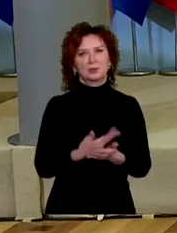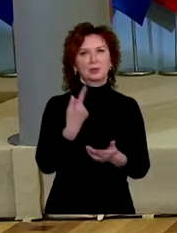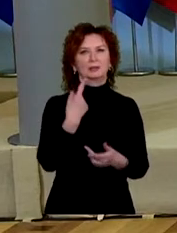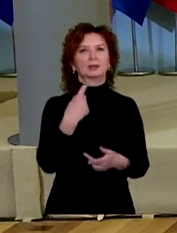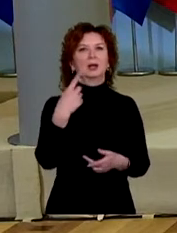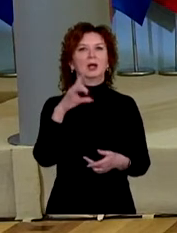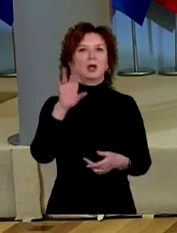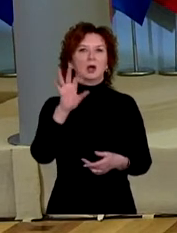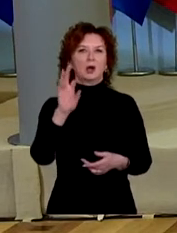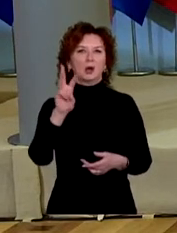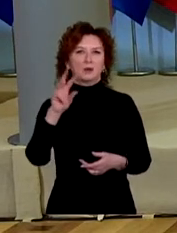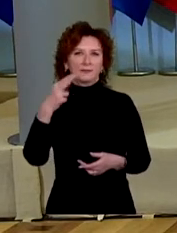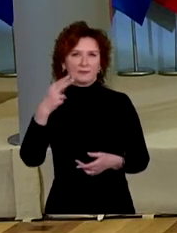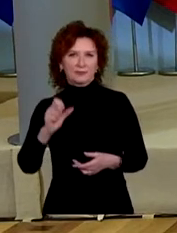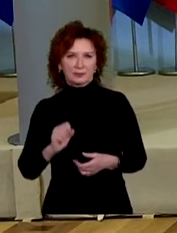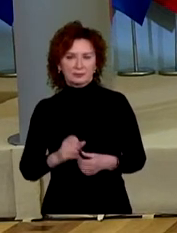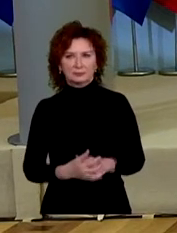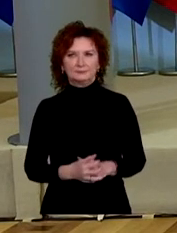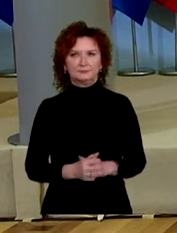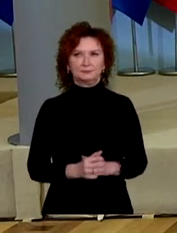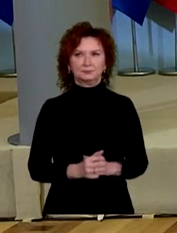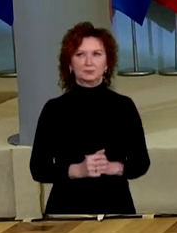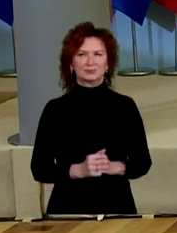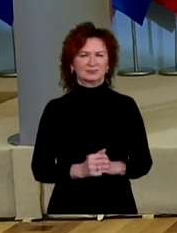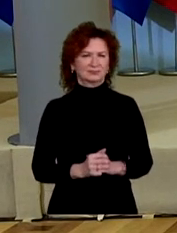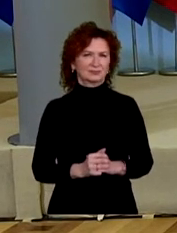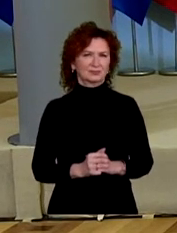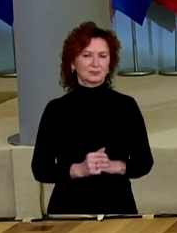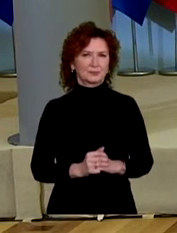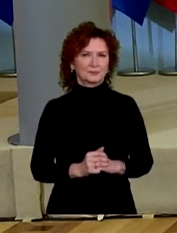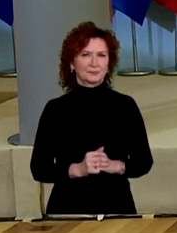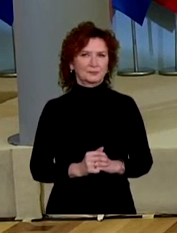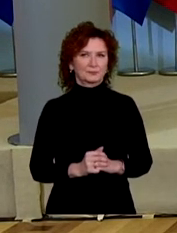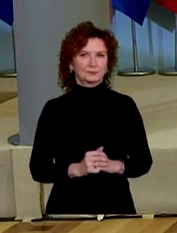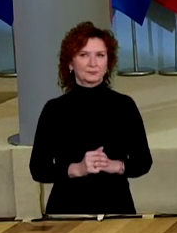kto będzie na Radzie Koalicji nie reprezentował? Jarosław Gowin czy